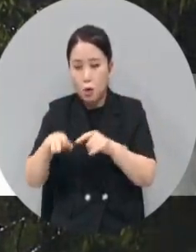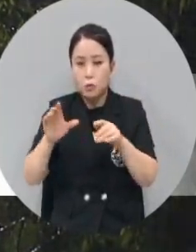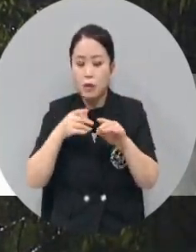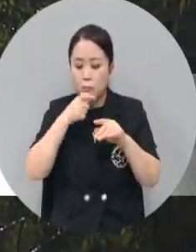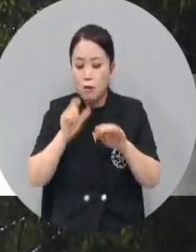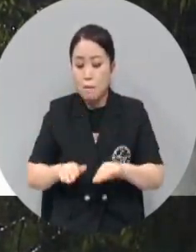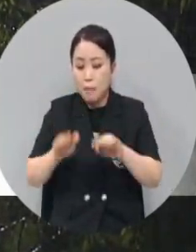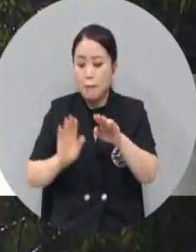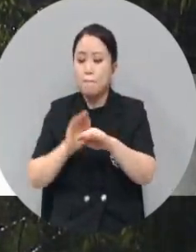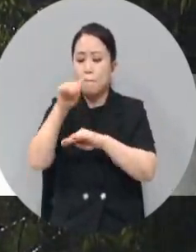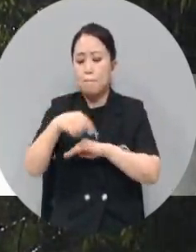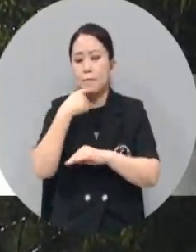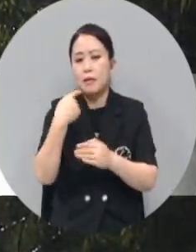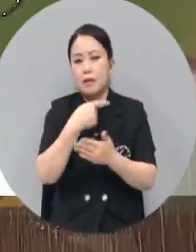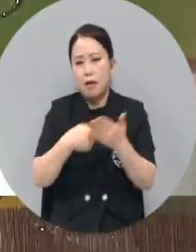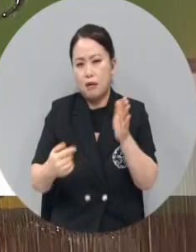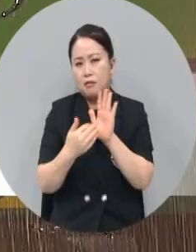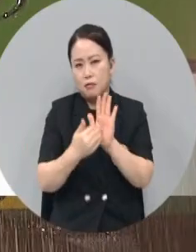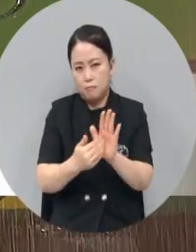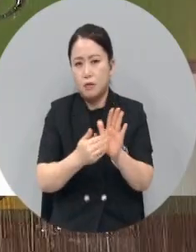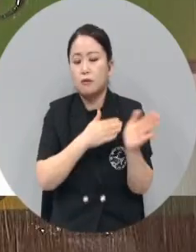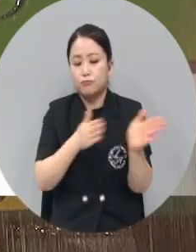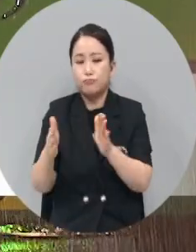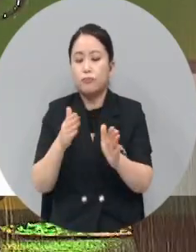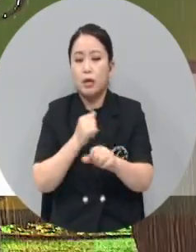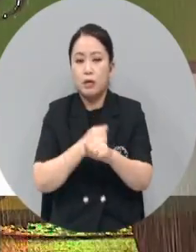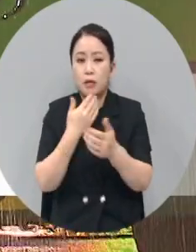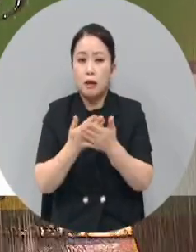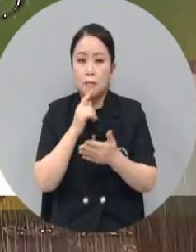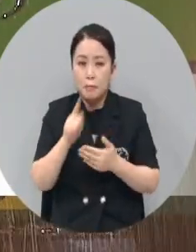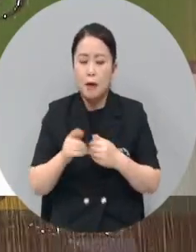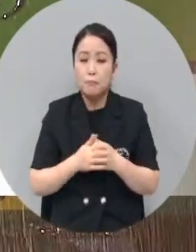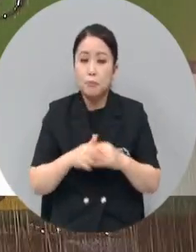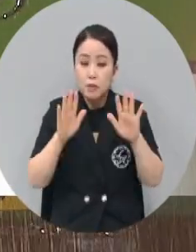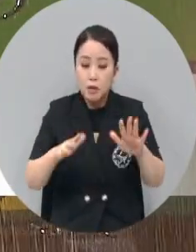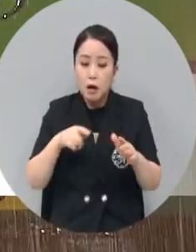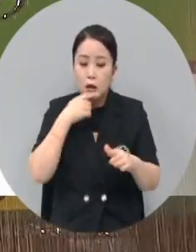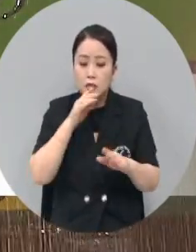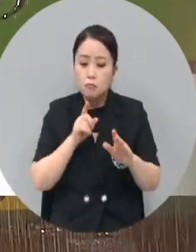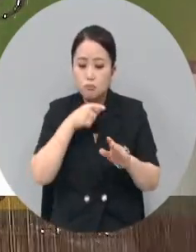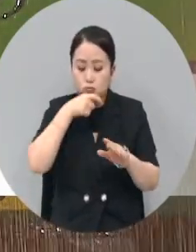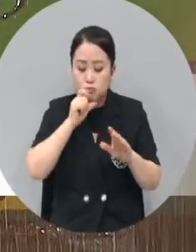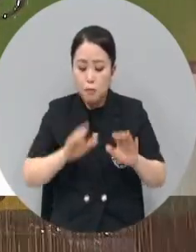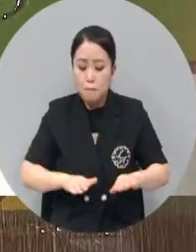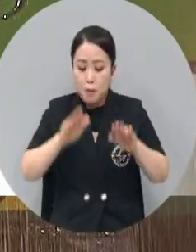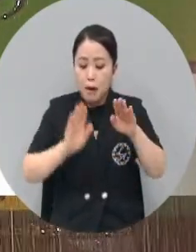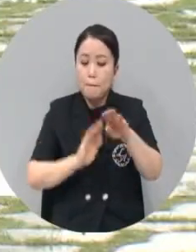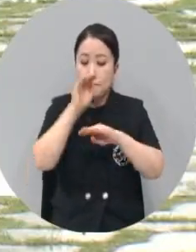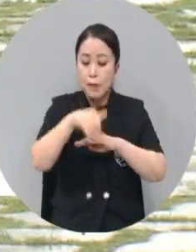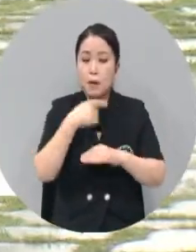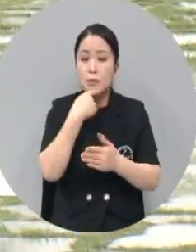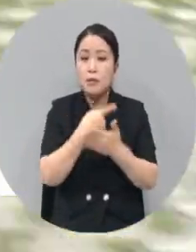대비해달라고 당부했습니다. 현재 침수 피해가 우려되는 부산의 하천 산책로